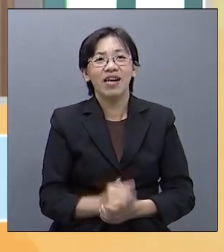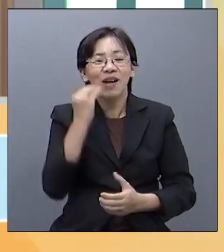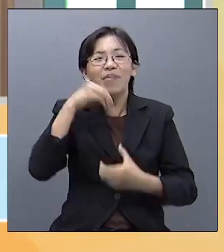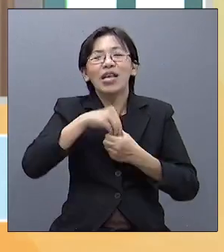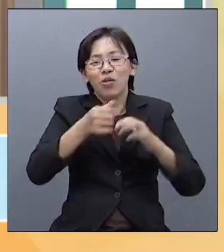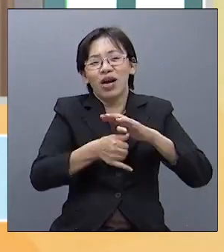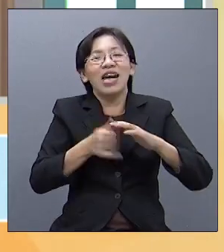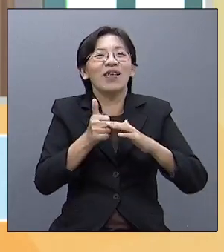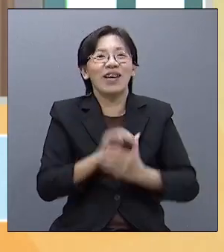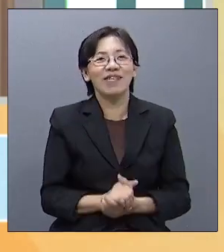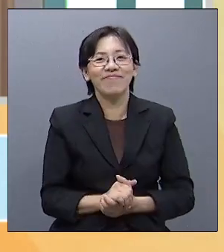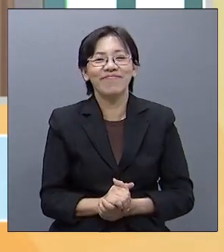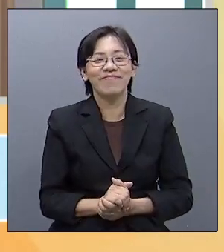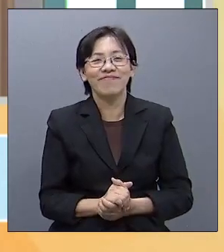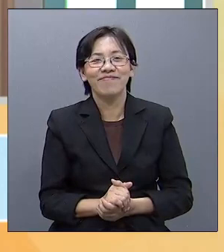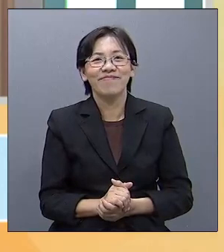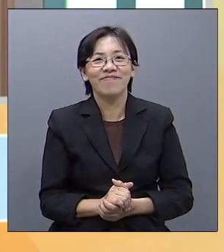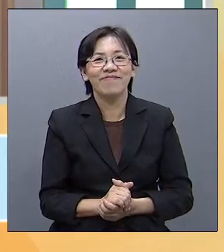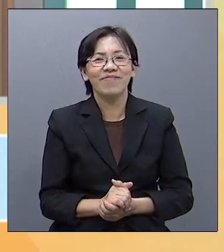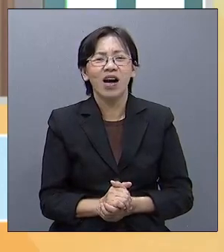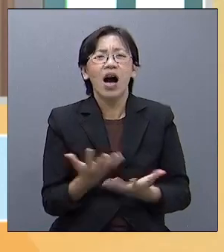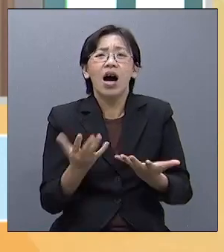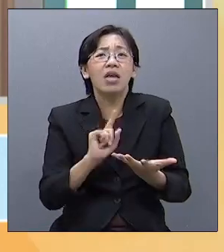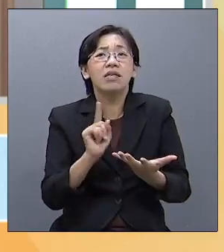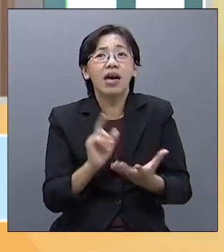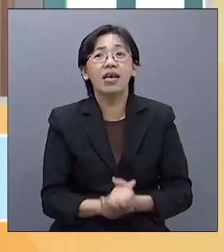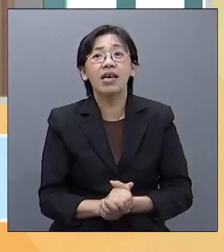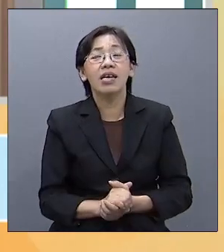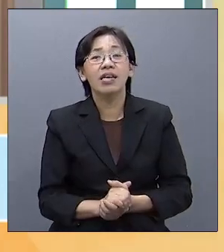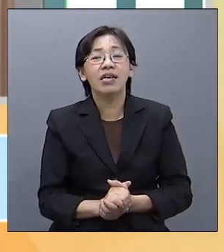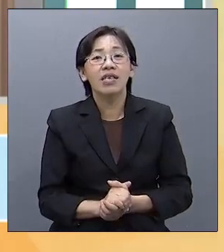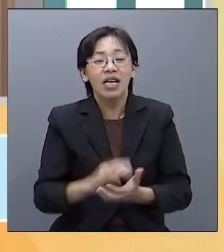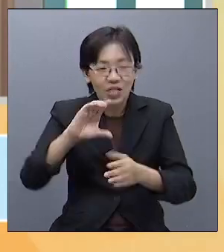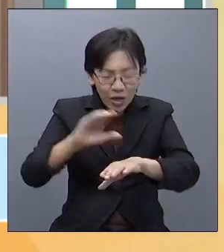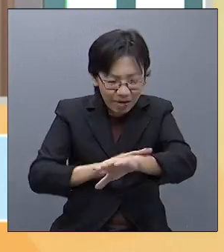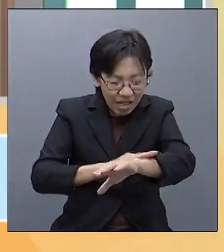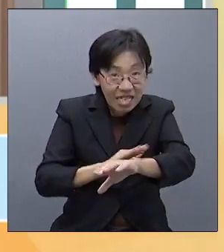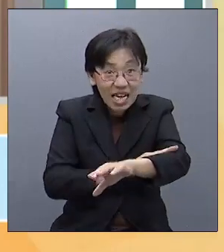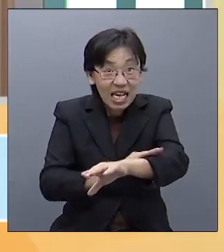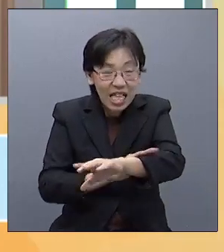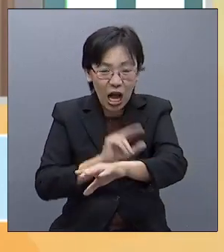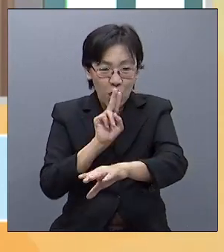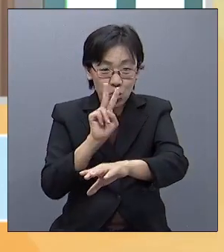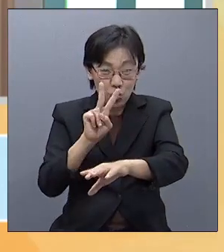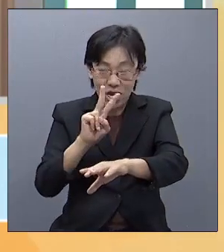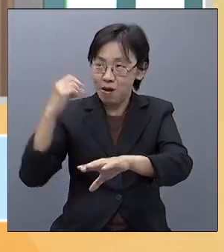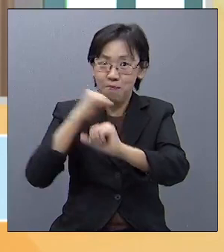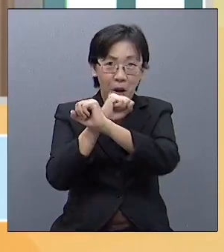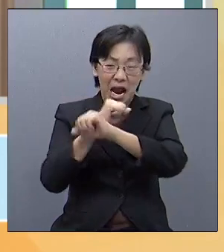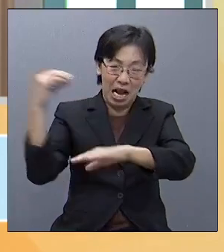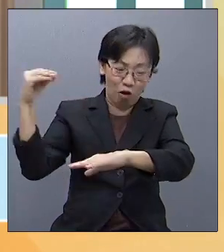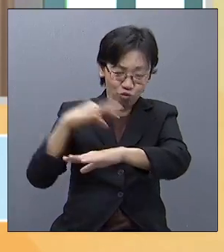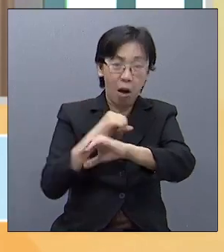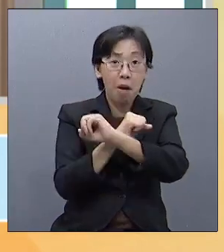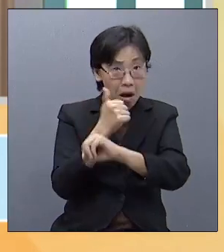าครับ เหรอฮะแล้วคือยังไงดีฮะหรือว่าทาครีมกันแดดที่มันมีส่วนผสมของการป้องกัน UV และ